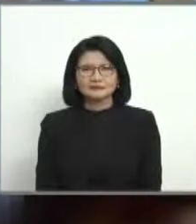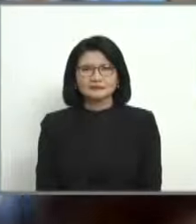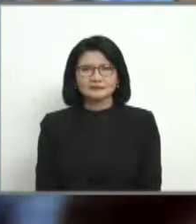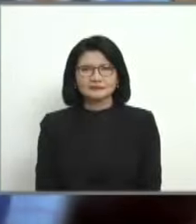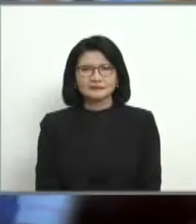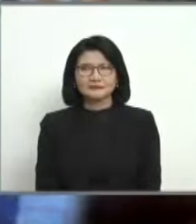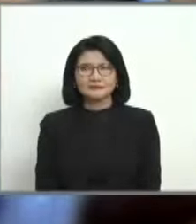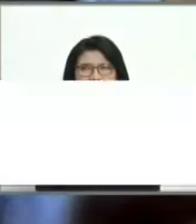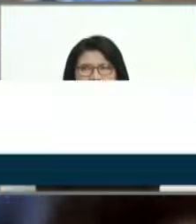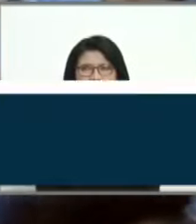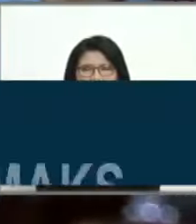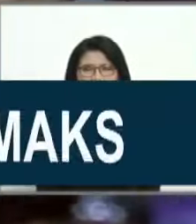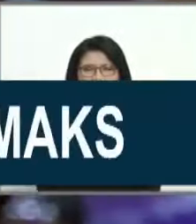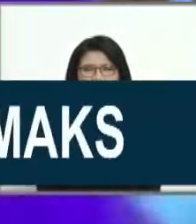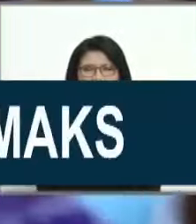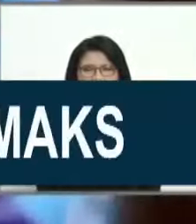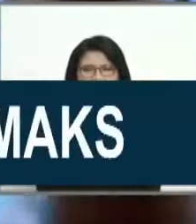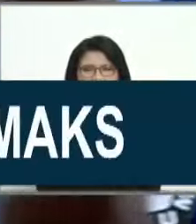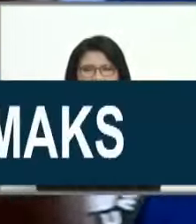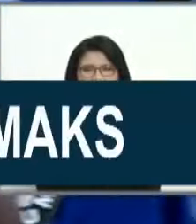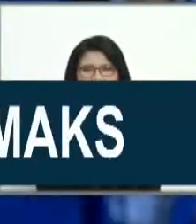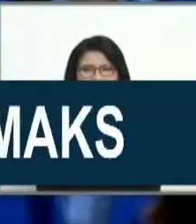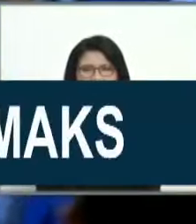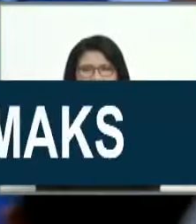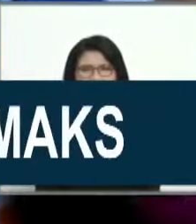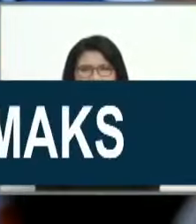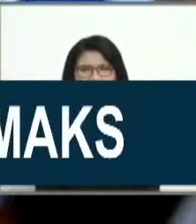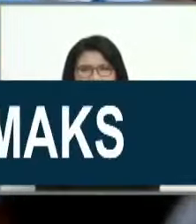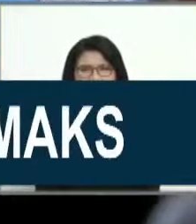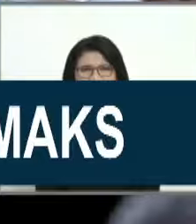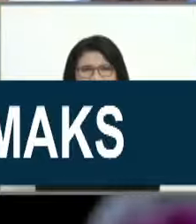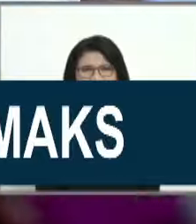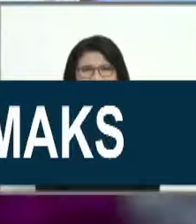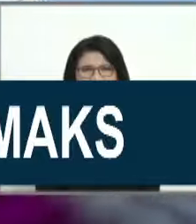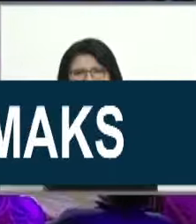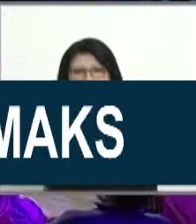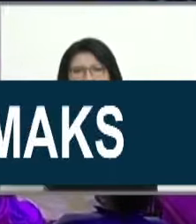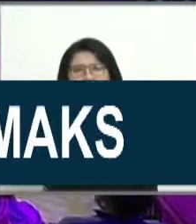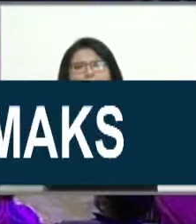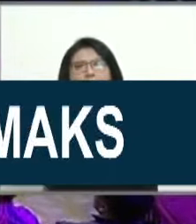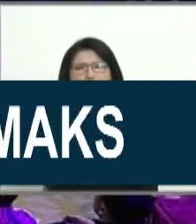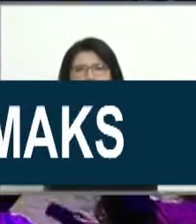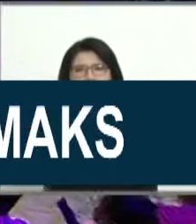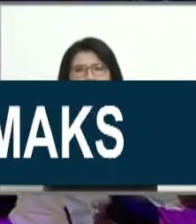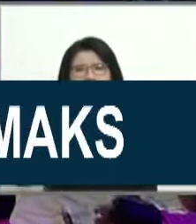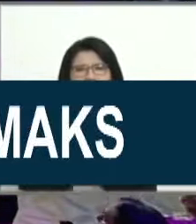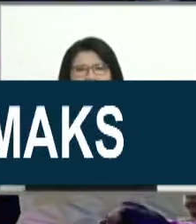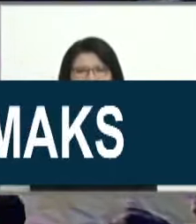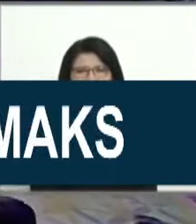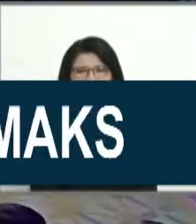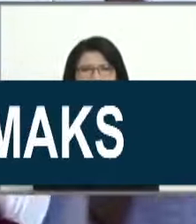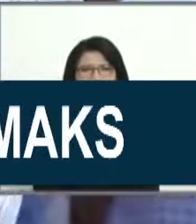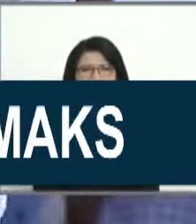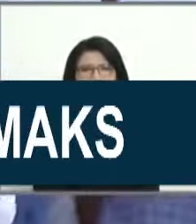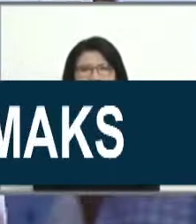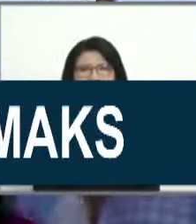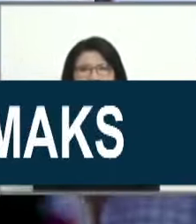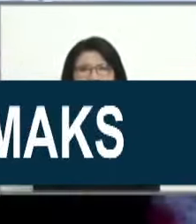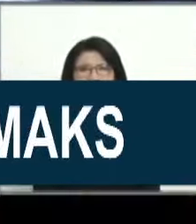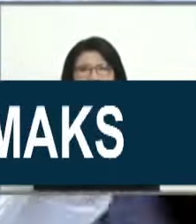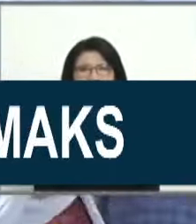akhir dari rangkaian debat jelang 9 hari pencoblosan. Namun, ada yang berbeda dari debat kelima ini